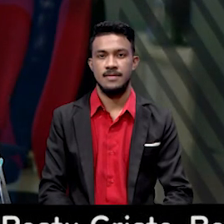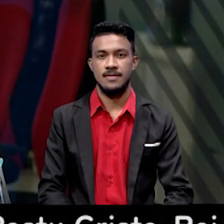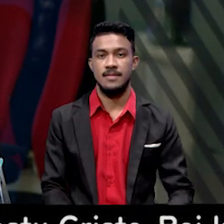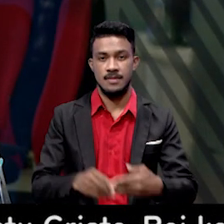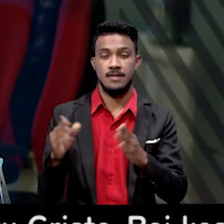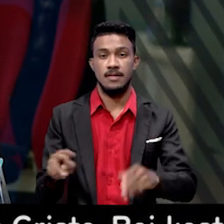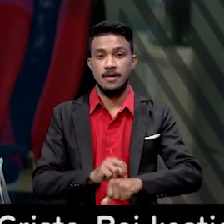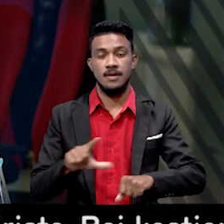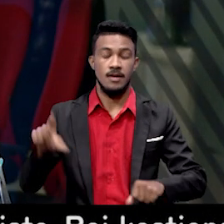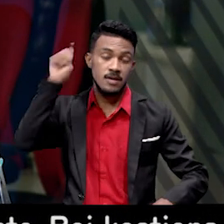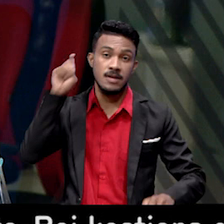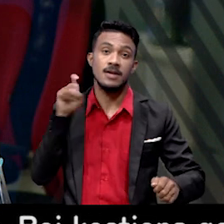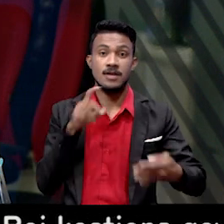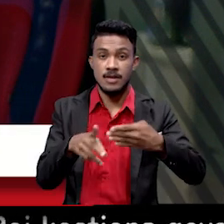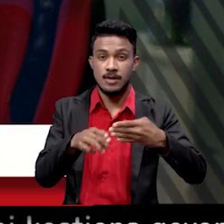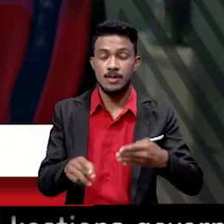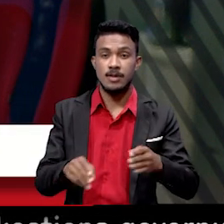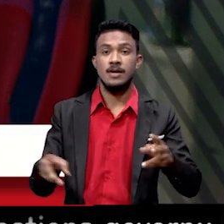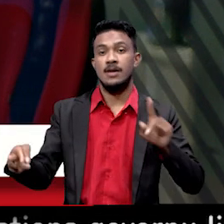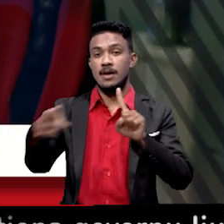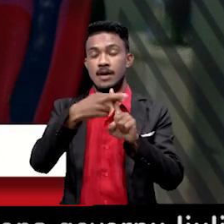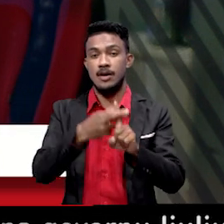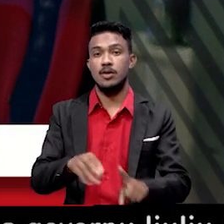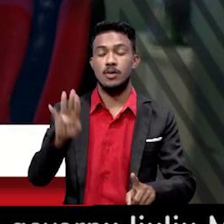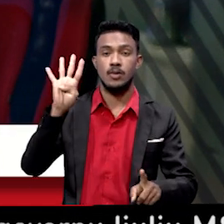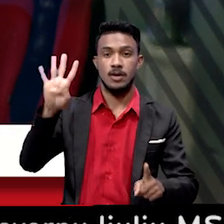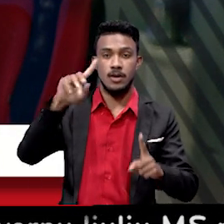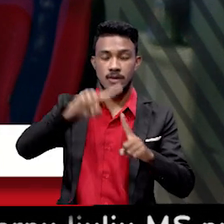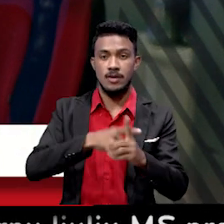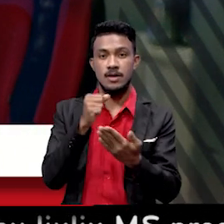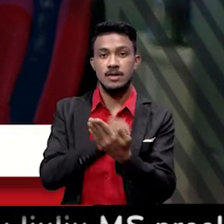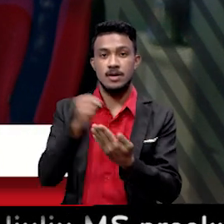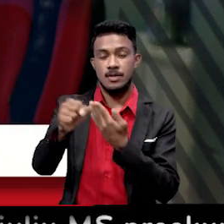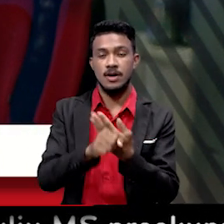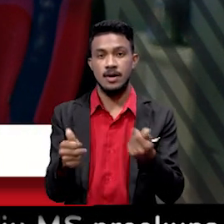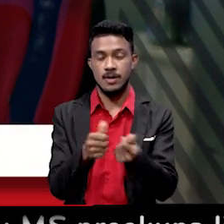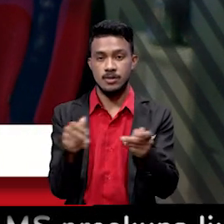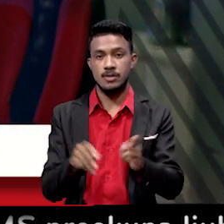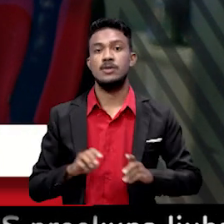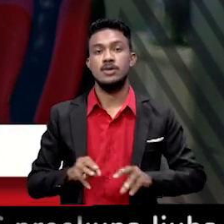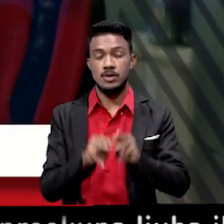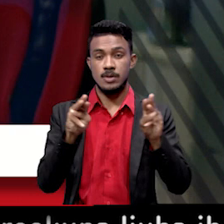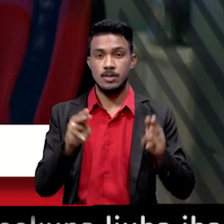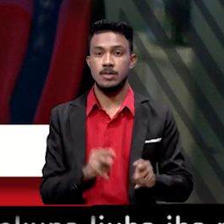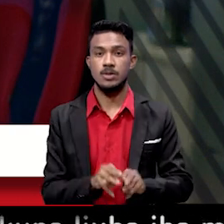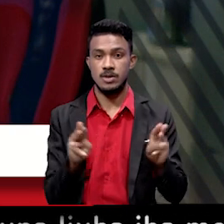Fira Nacional Caira Alexandrina Guzmão inaugura o monumento 4 de setembro e a aldeia Ohun Suku Bekora.